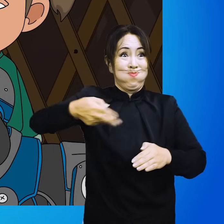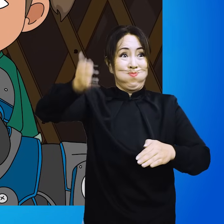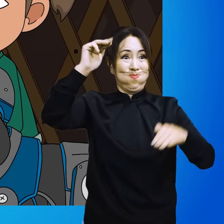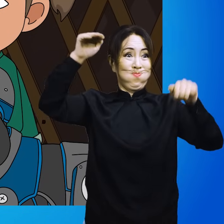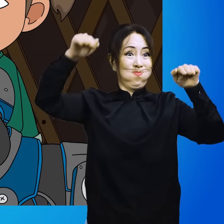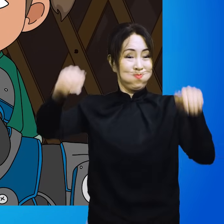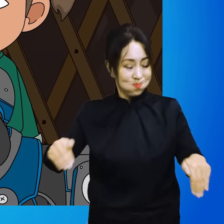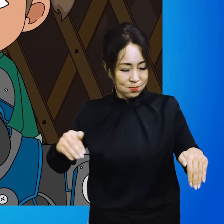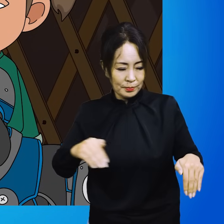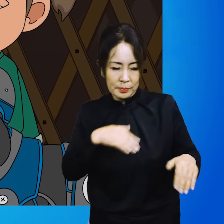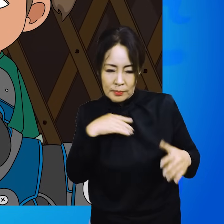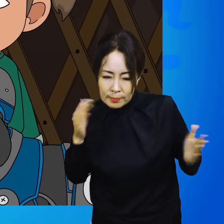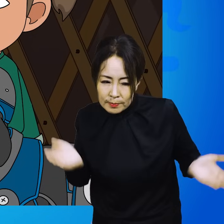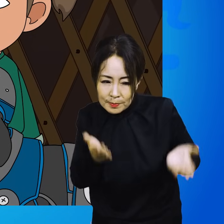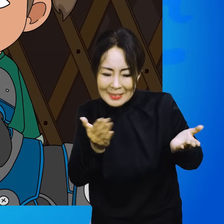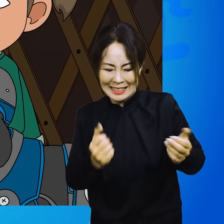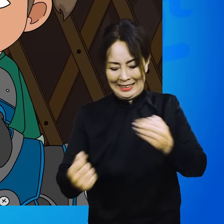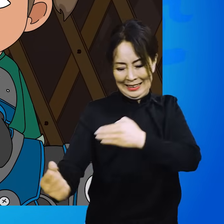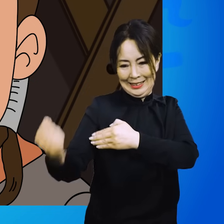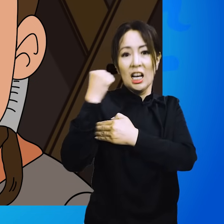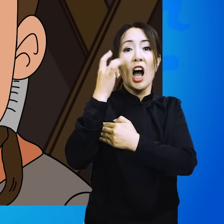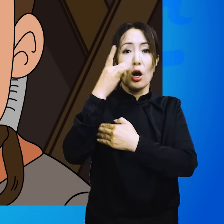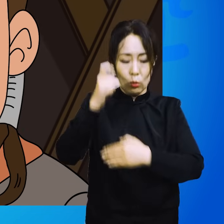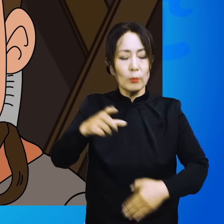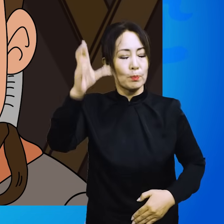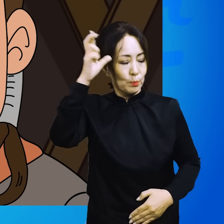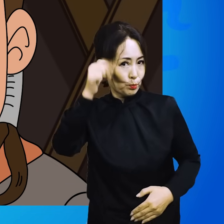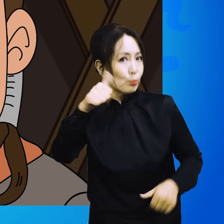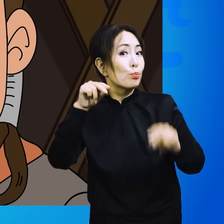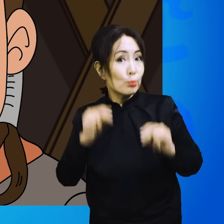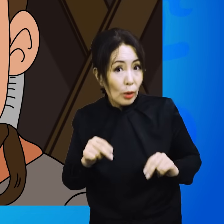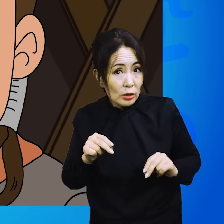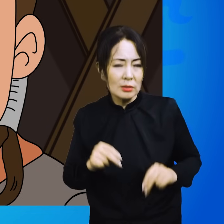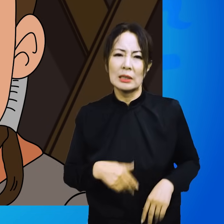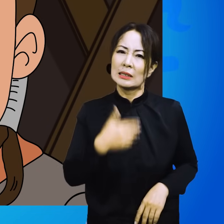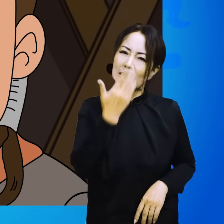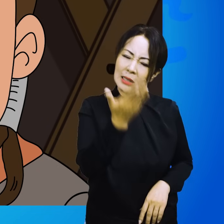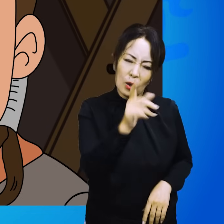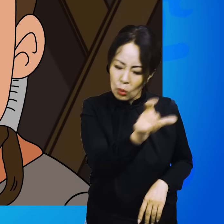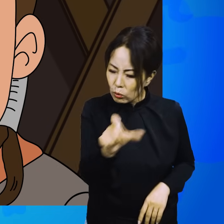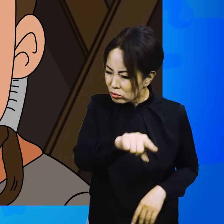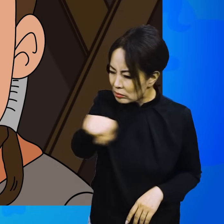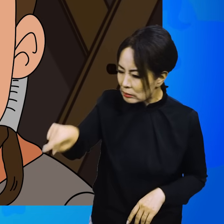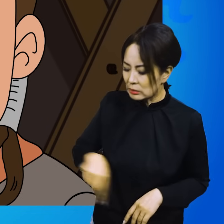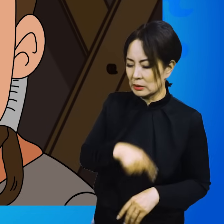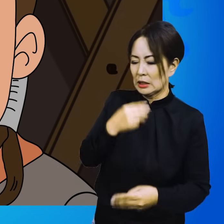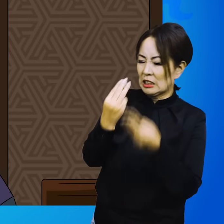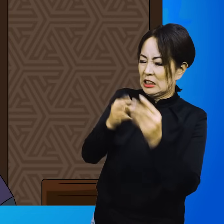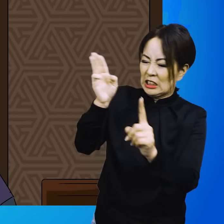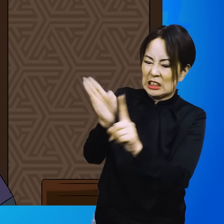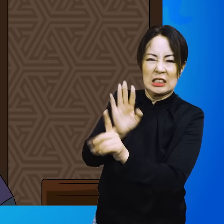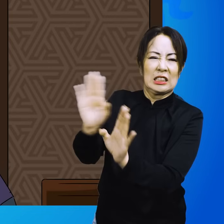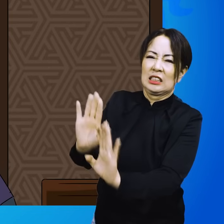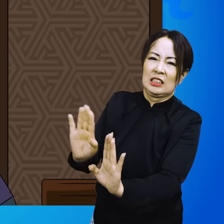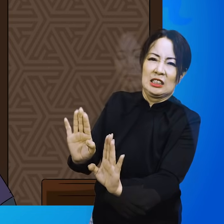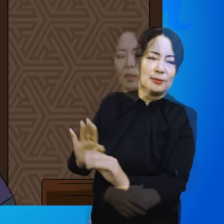хаан тулсыг авч явах хэмжээний эр хүн болно. Харин та минь энэ хүмүүсийг